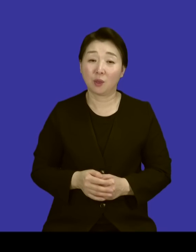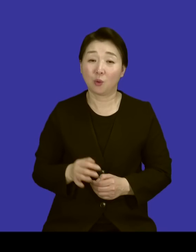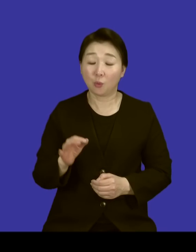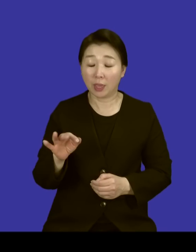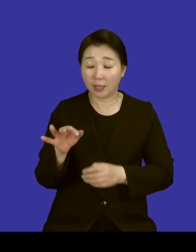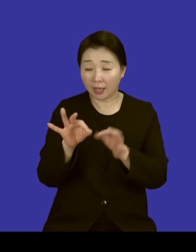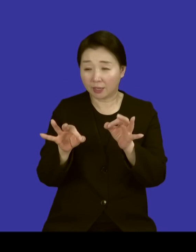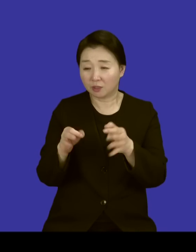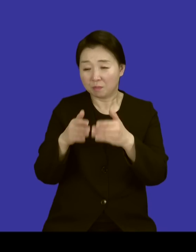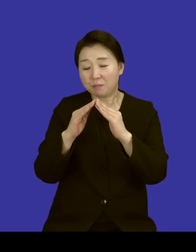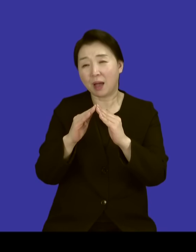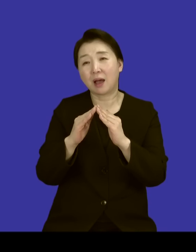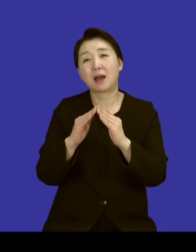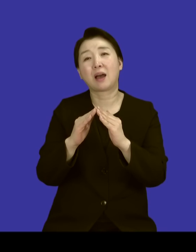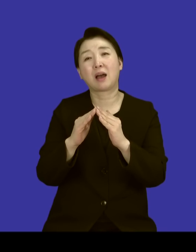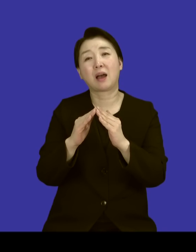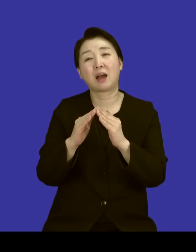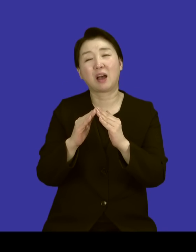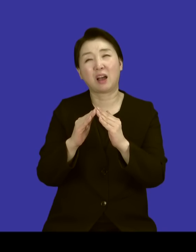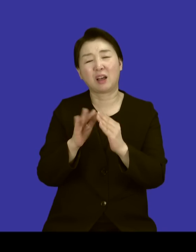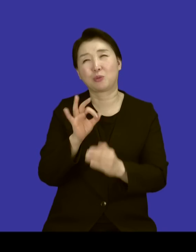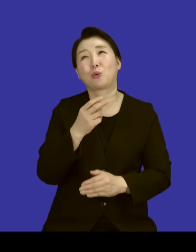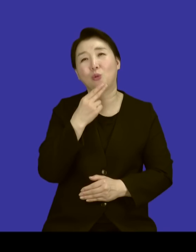없으니까 예. 저희가 펀드가 생길 때마다